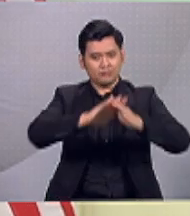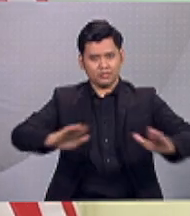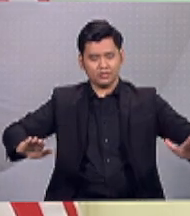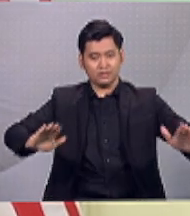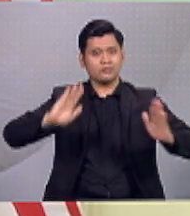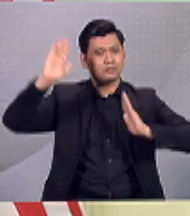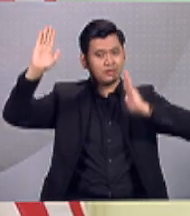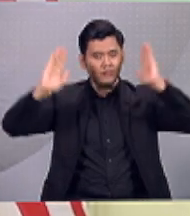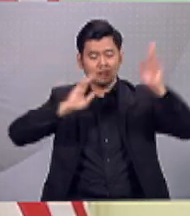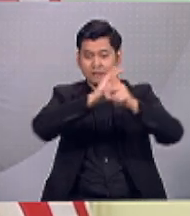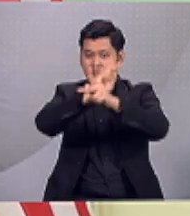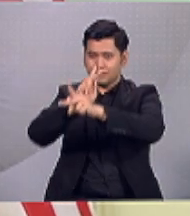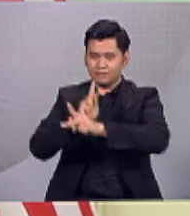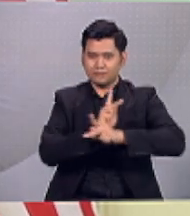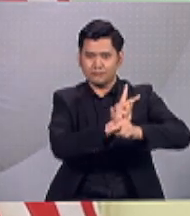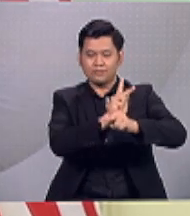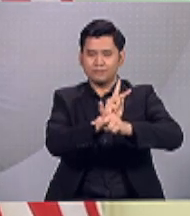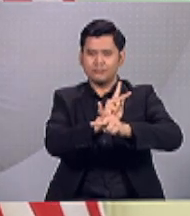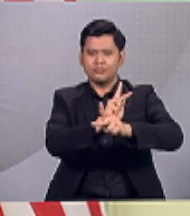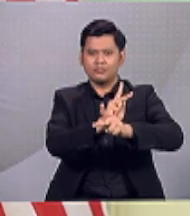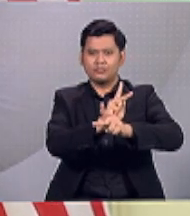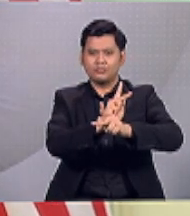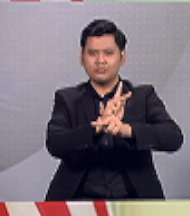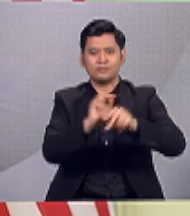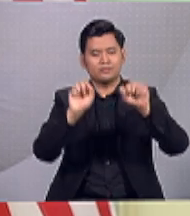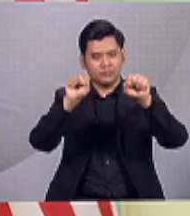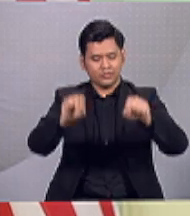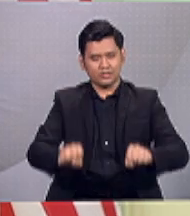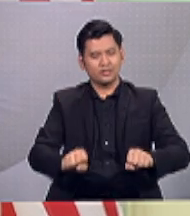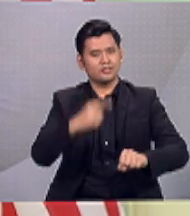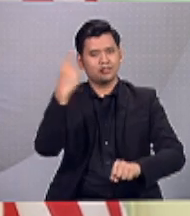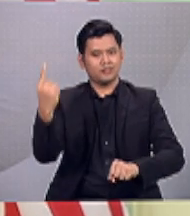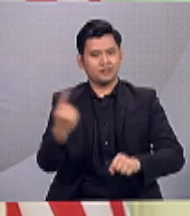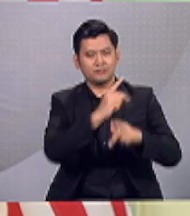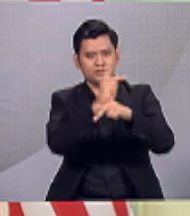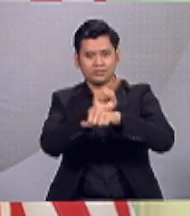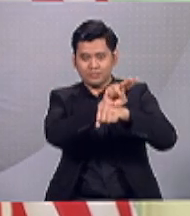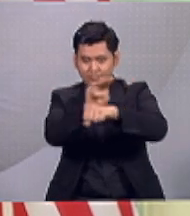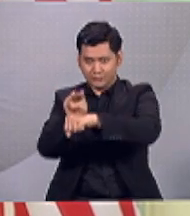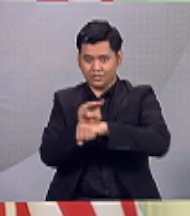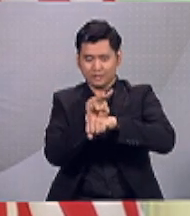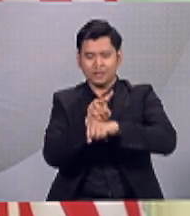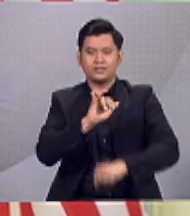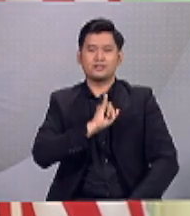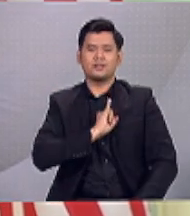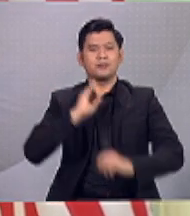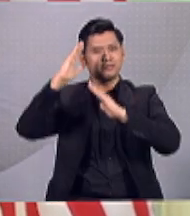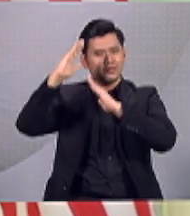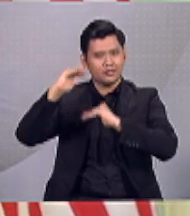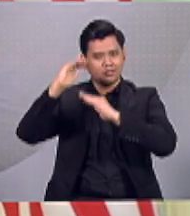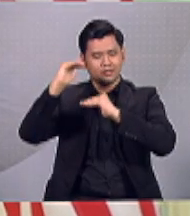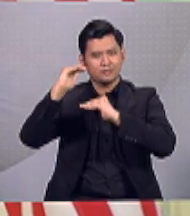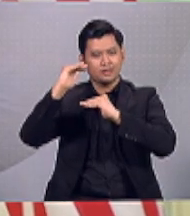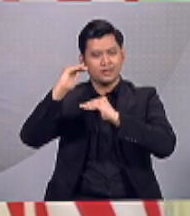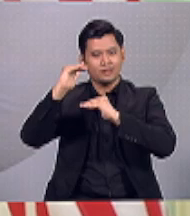terpelihara dan di dalam keadaan berupaya siaga. Saya berharap